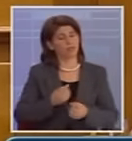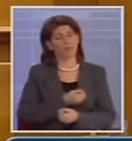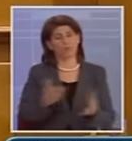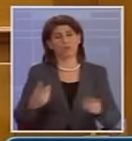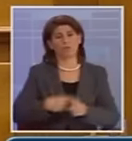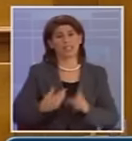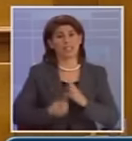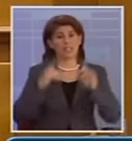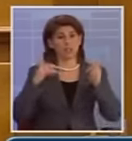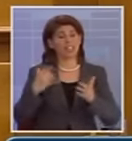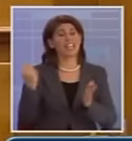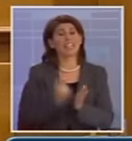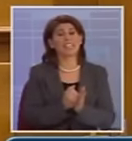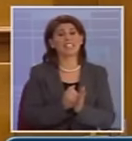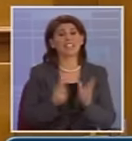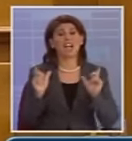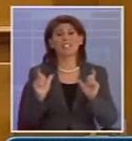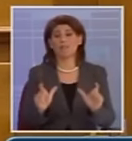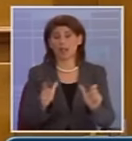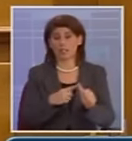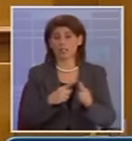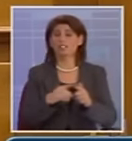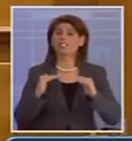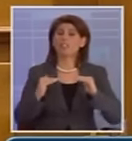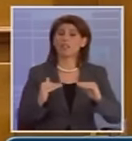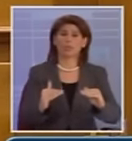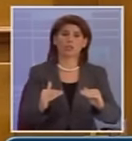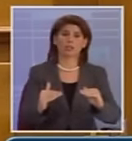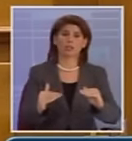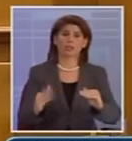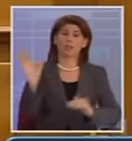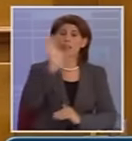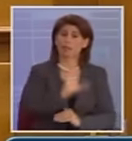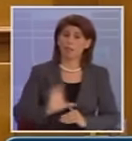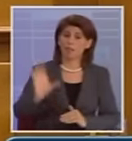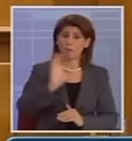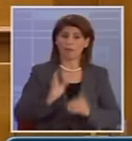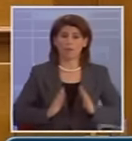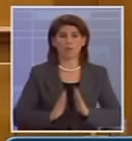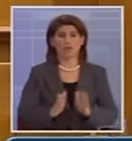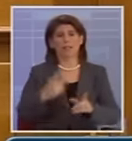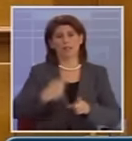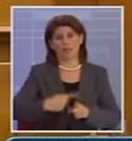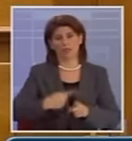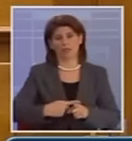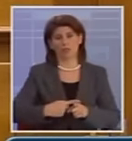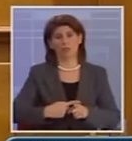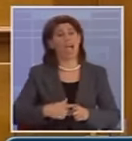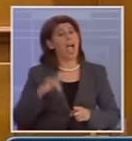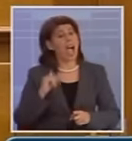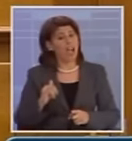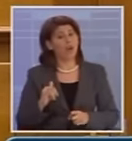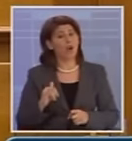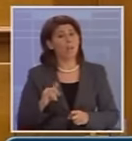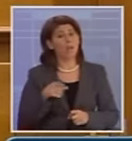Νέα Δημοκρατία είναι εγγύηση ασφάλειας και σταθερότητας για την ευρωπαϊκή πορεία της χώρας. Ακόμα και